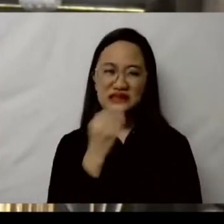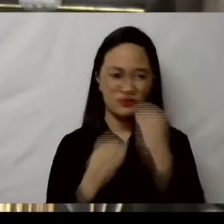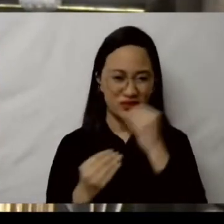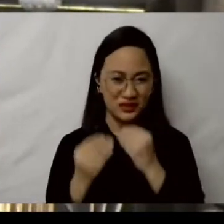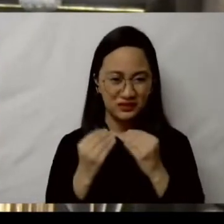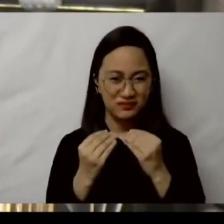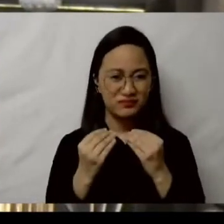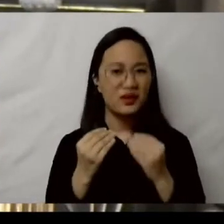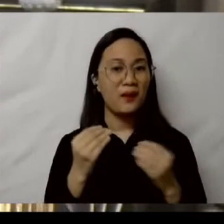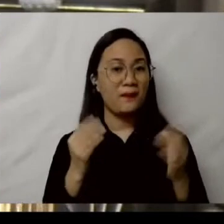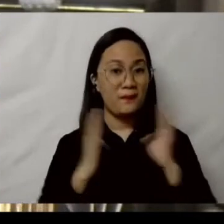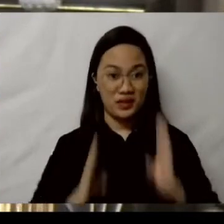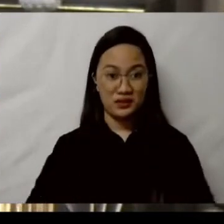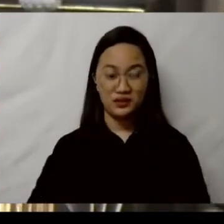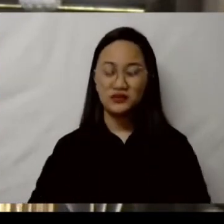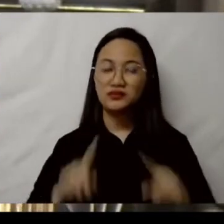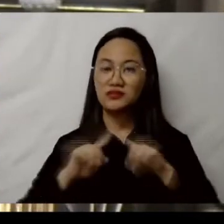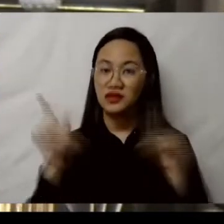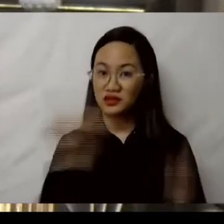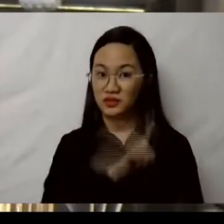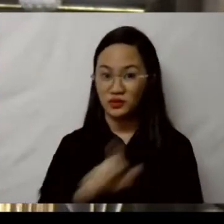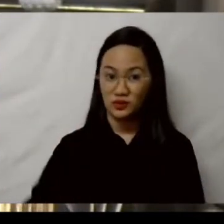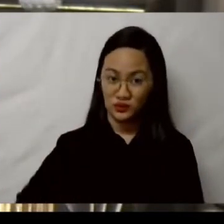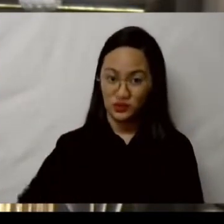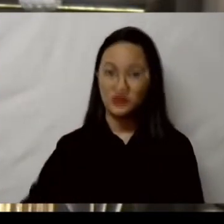is inviting us to hunger for His Word.